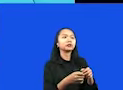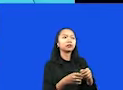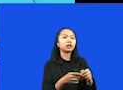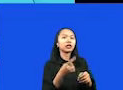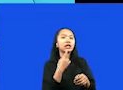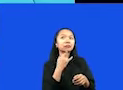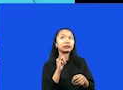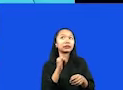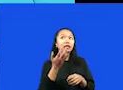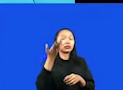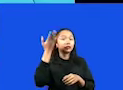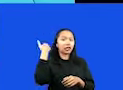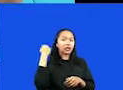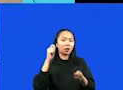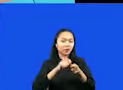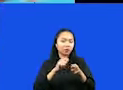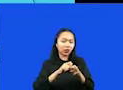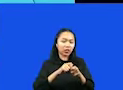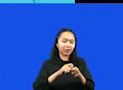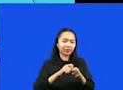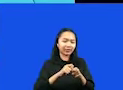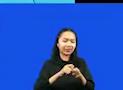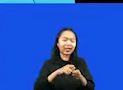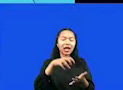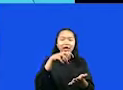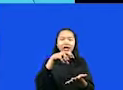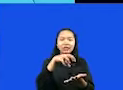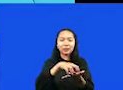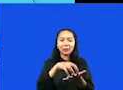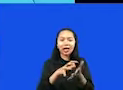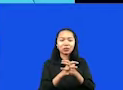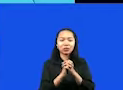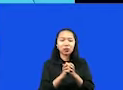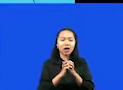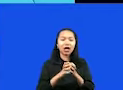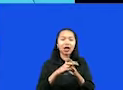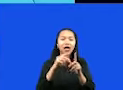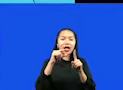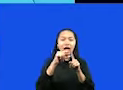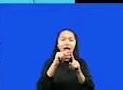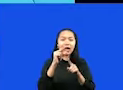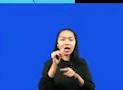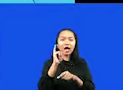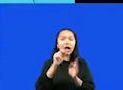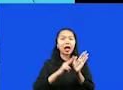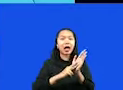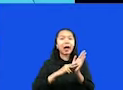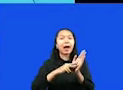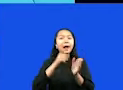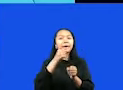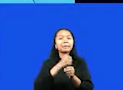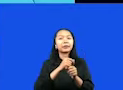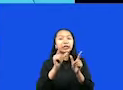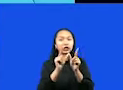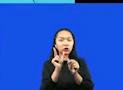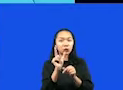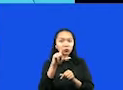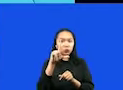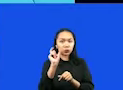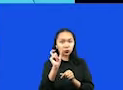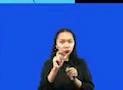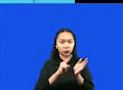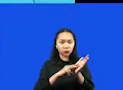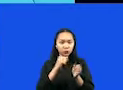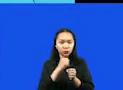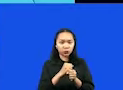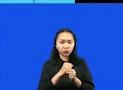Wulung iya taman doa yang cakep itu ya Iya betul estetik nih zaman sekarang ngomongnya estetik nah ituk Ternyata